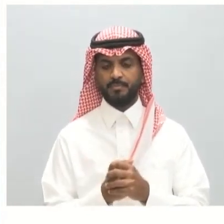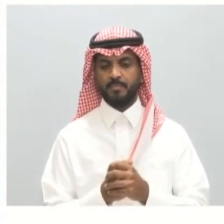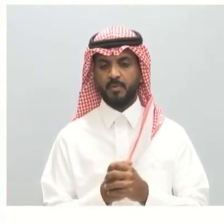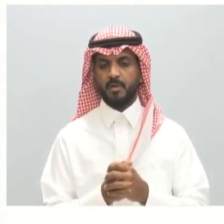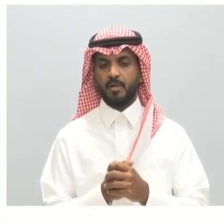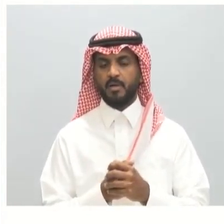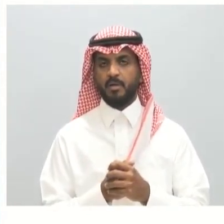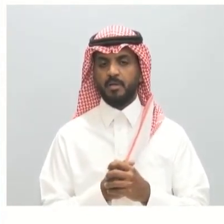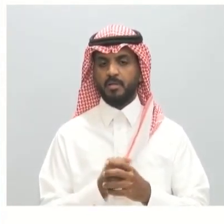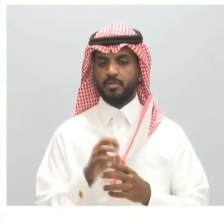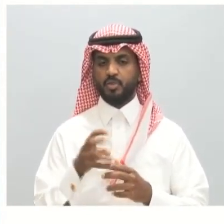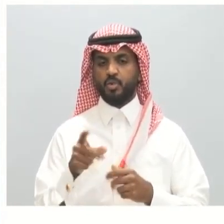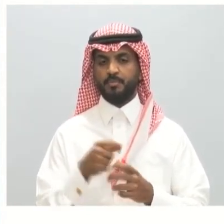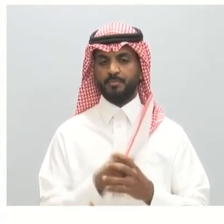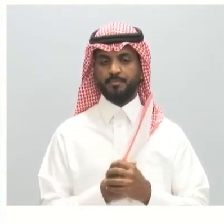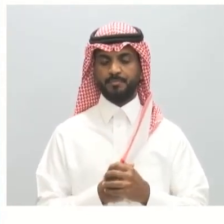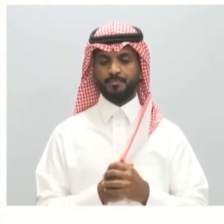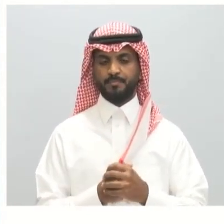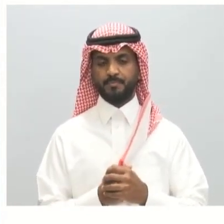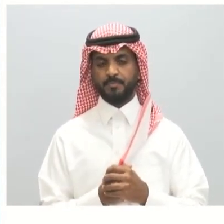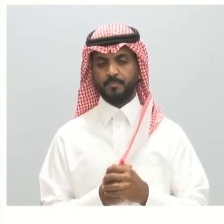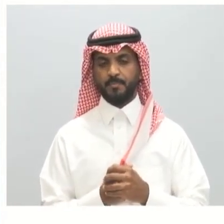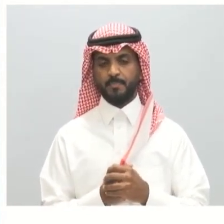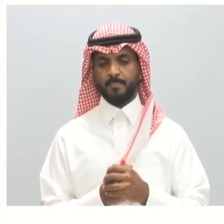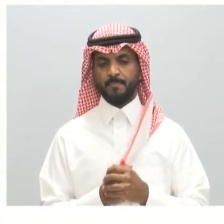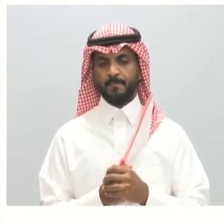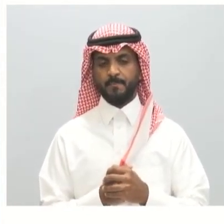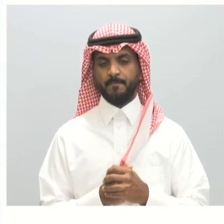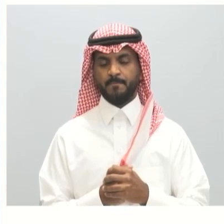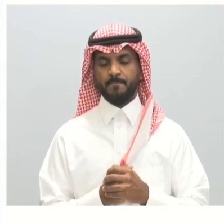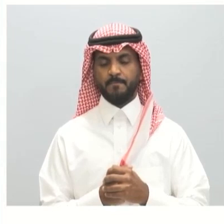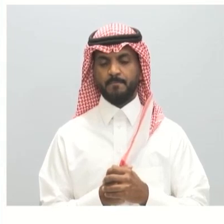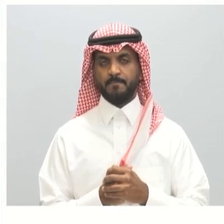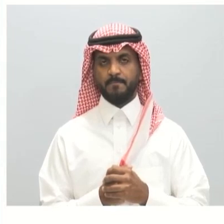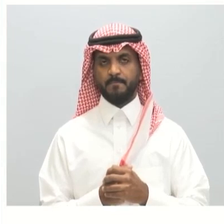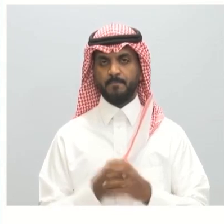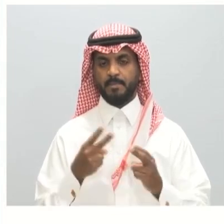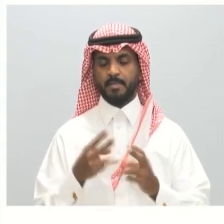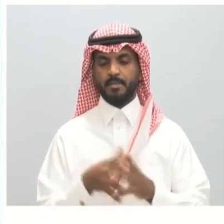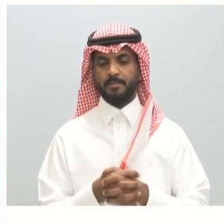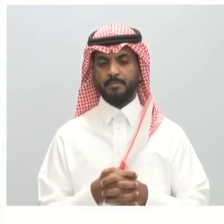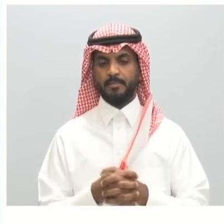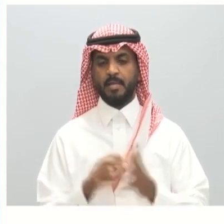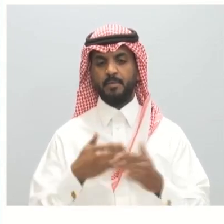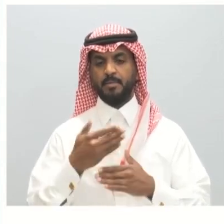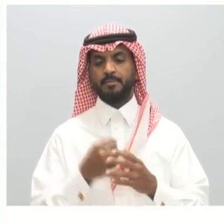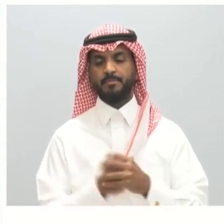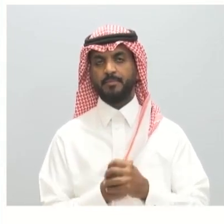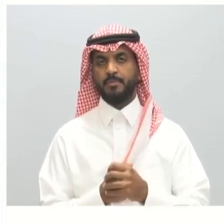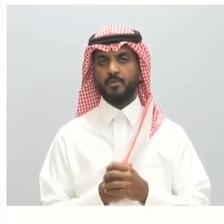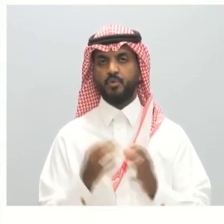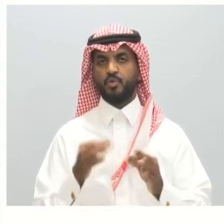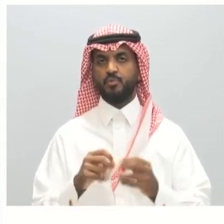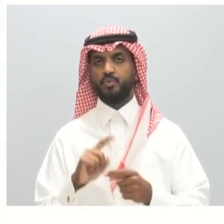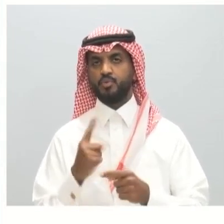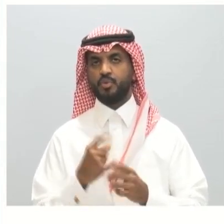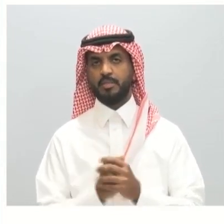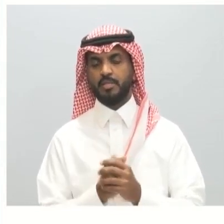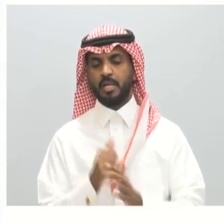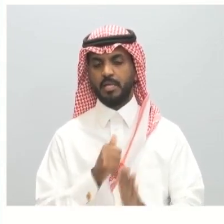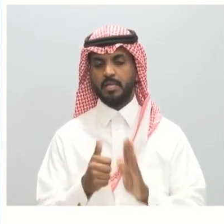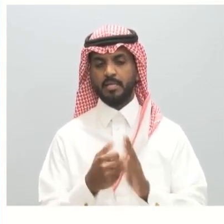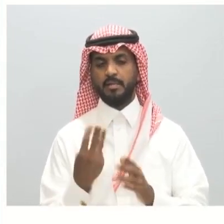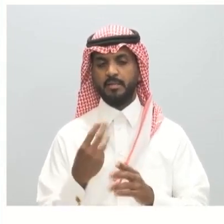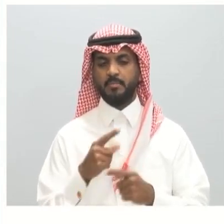هذا المثال الشكل التالي في البدايه لبنت عندما بدات ثم اضبط سرعه القياده